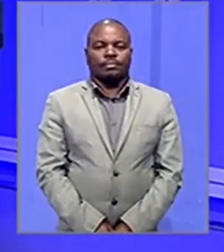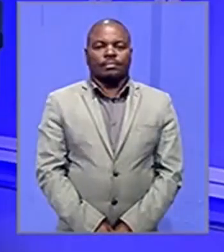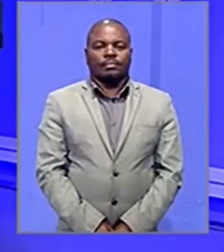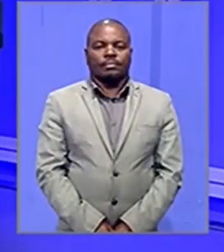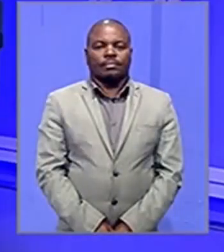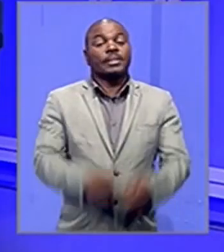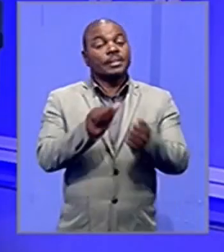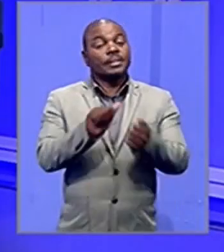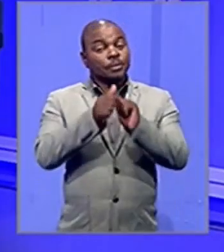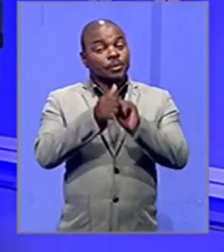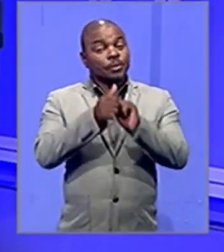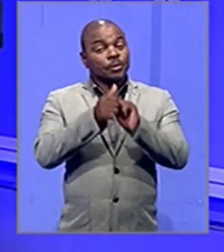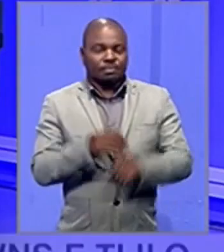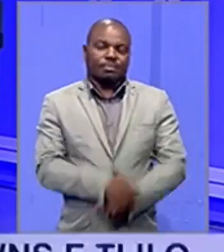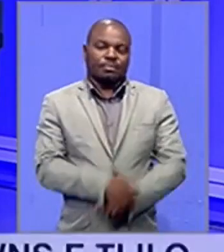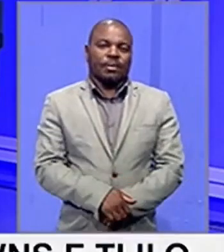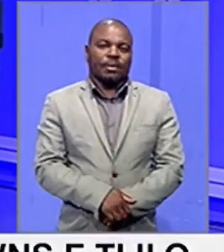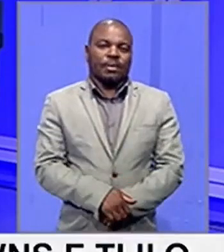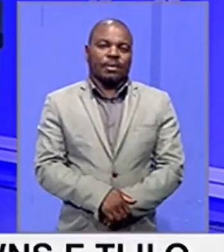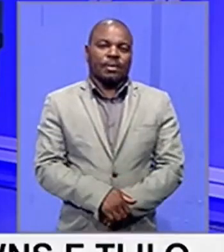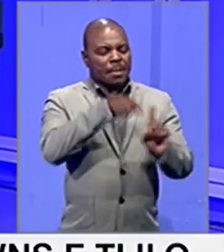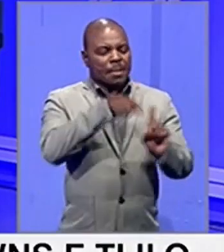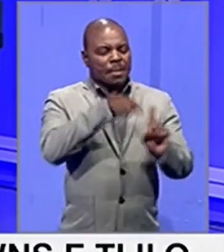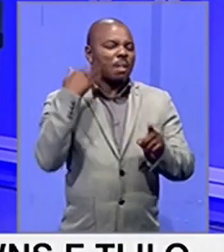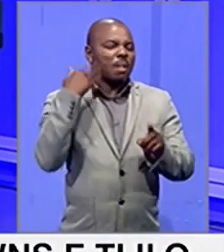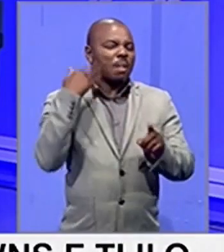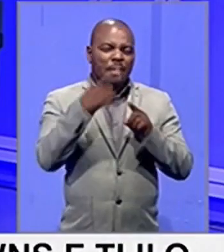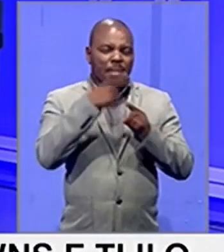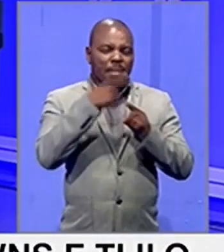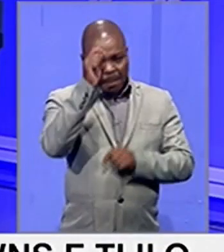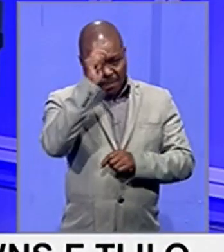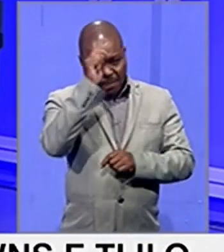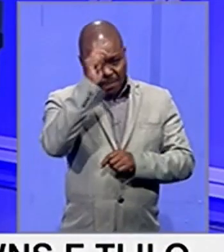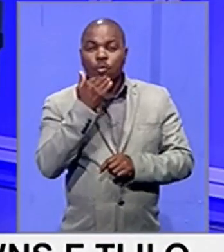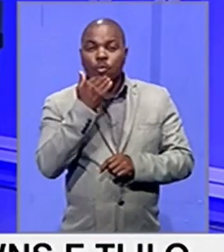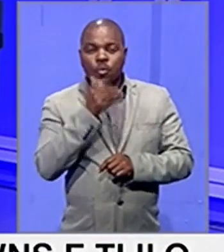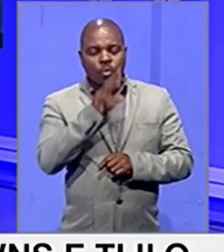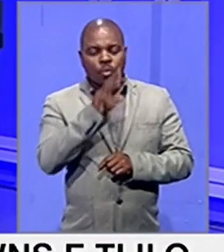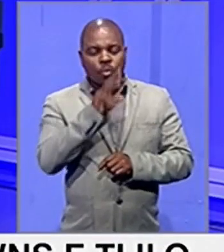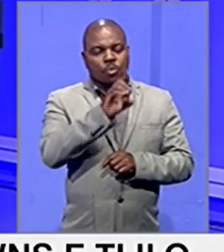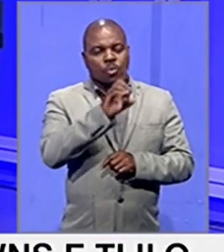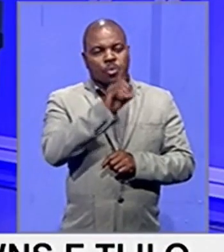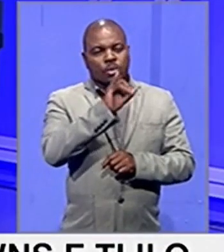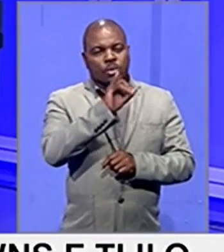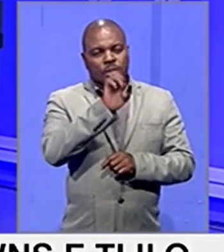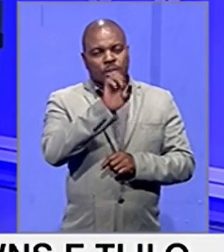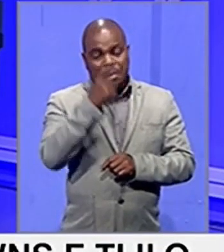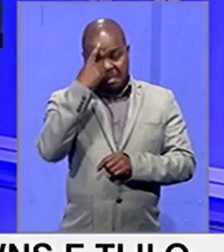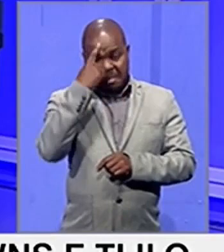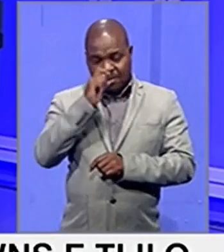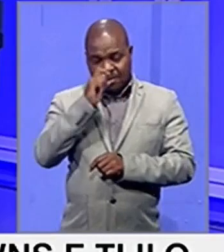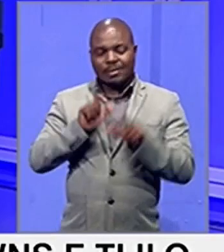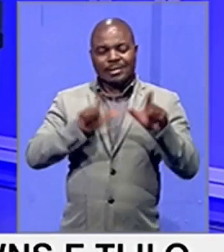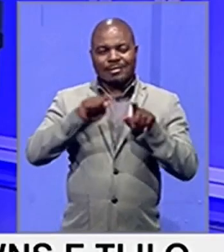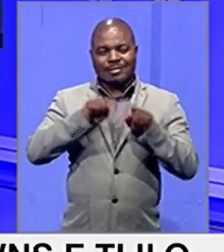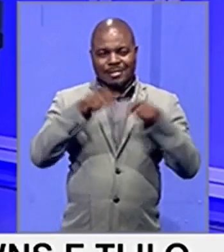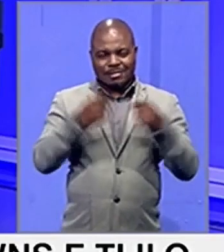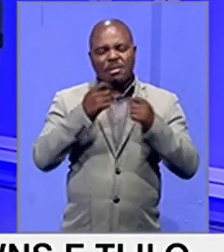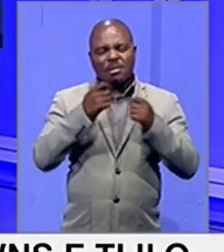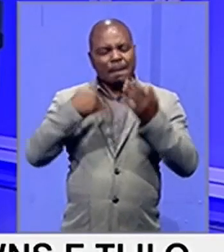Re kena jwale ho tsa dipapadi. Sebapadi sa mehleng sa Bafana e leng Teko Modise se dumela hore Mamelodi Sundowns e tla kgutlela mokgweng wa yona wa ho